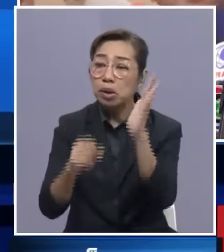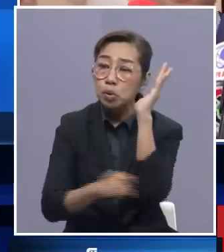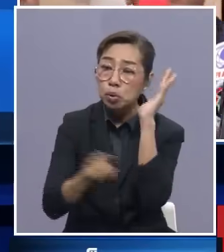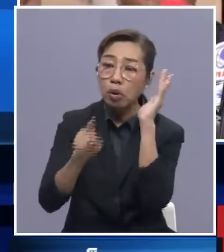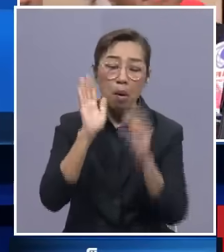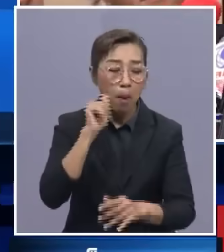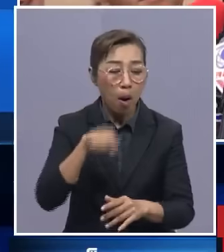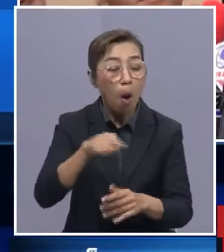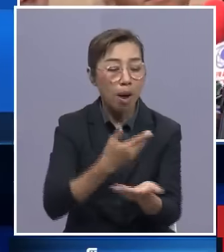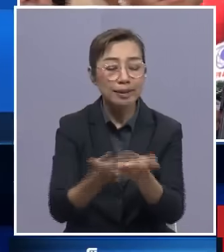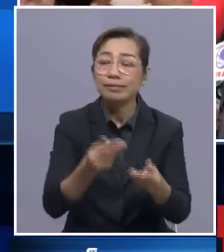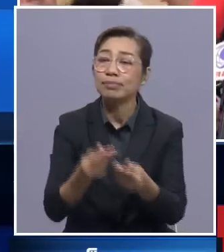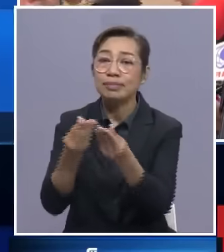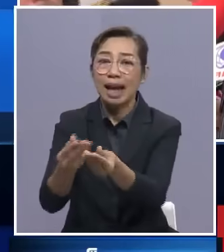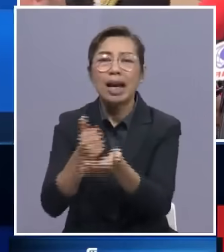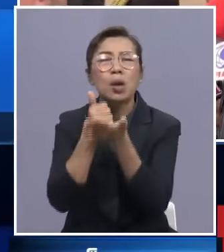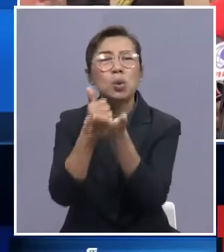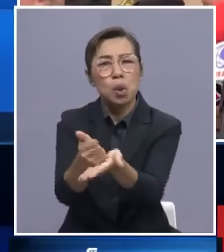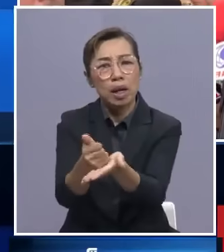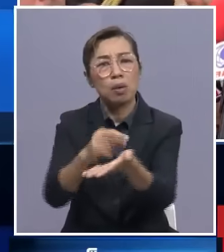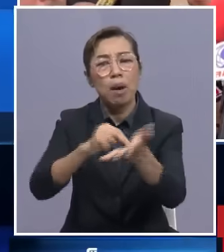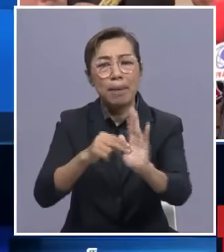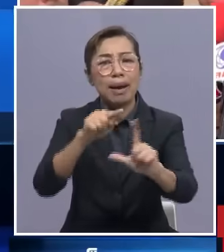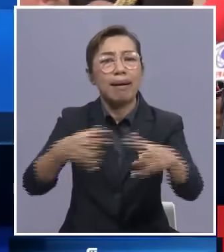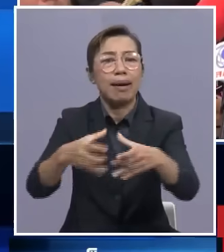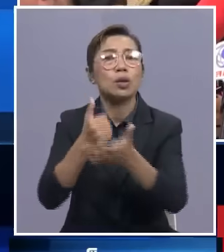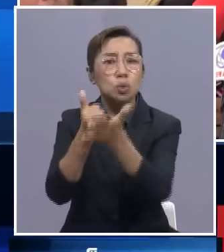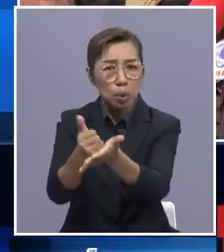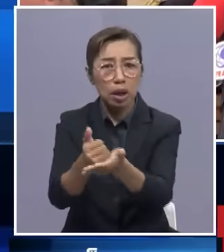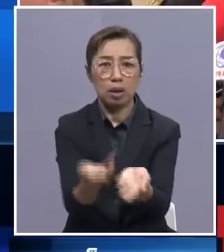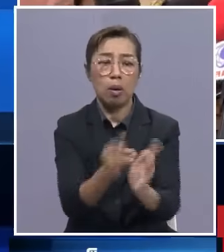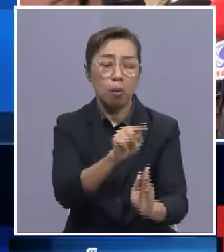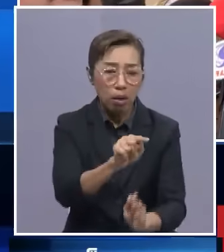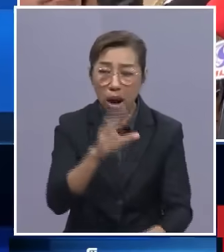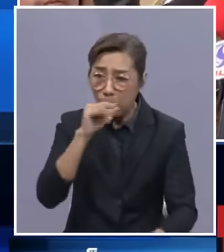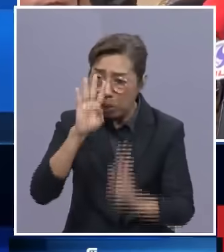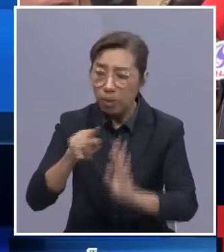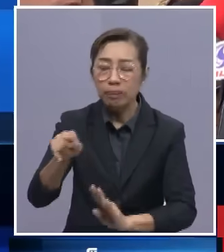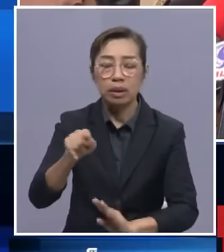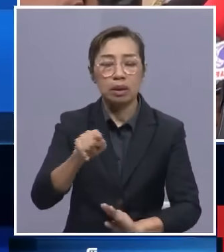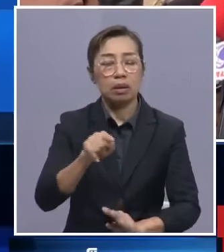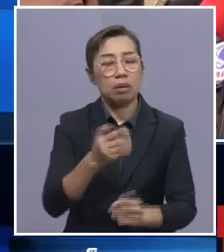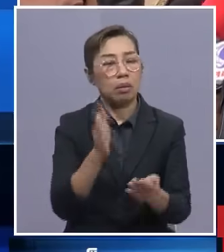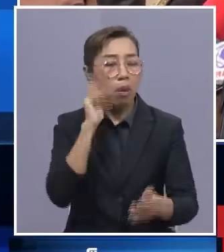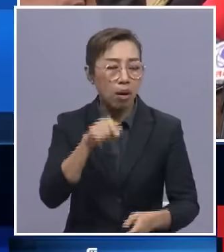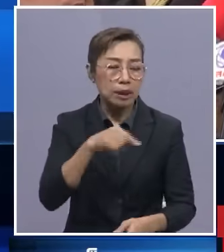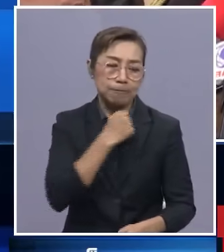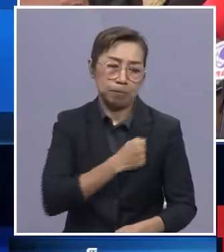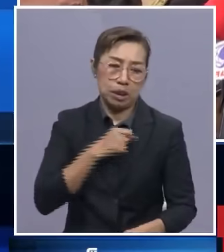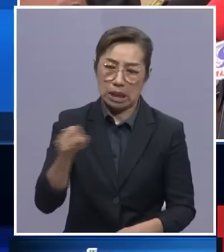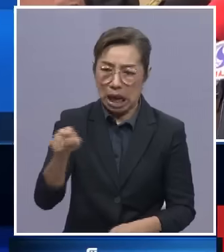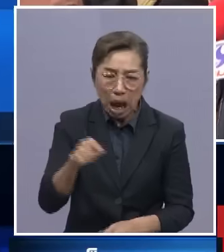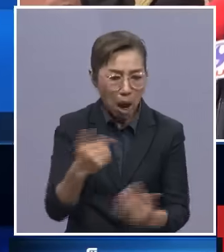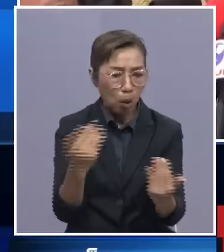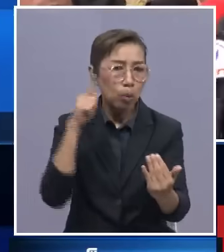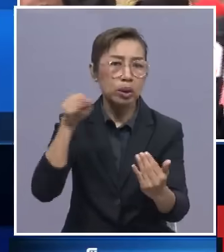เนี้ยเพื่อเป็นการสนับสนุนพรรคก็รู้สึกว่าเอ่อทางครอบครัวของผู้เสียหายก็รู้สึกเสียใจมากกับเรื่องนี้เกิดขึ้นนะครับเอ่อ